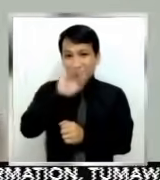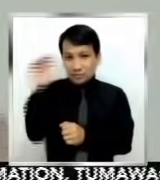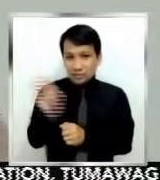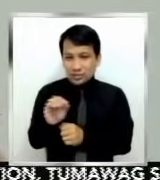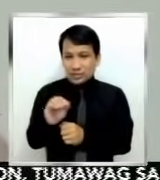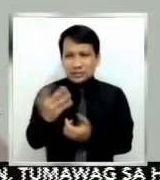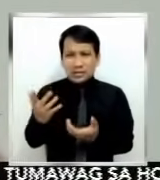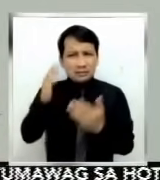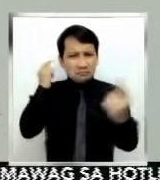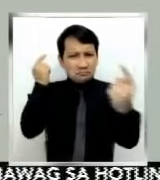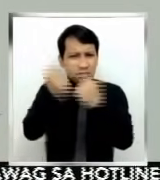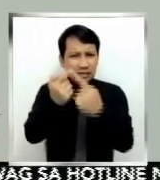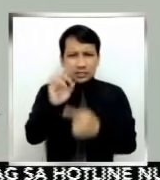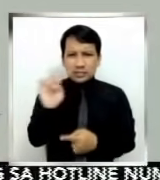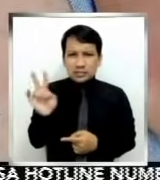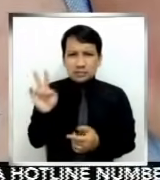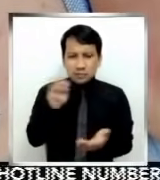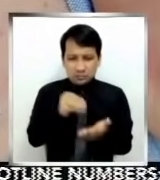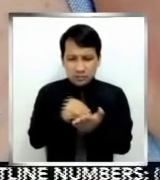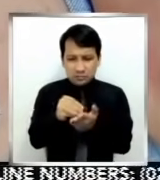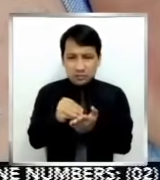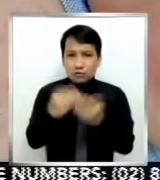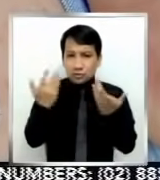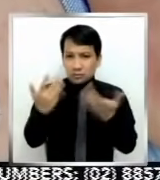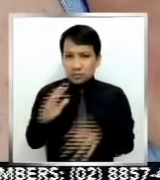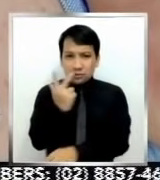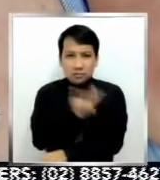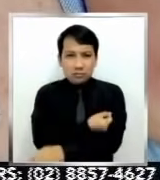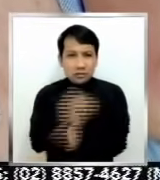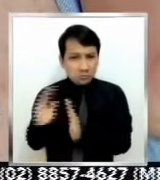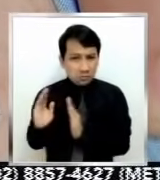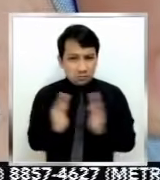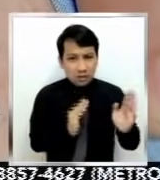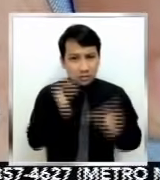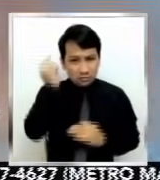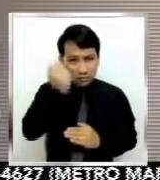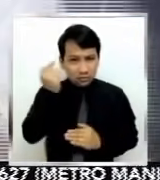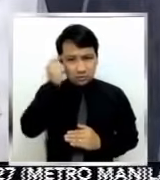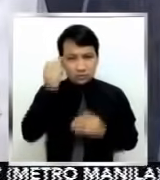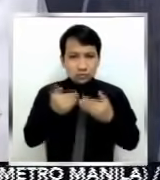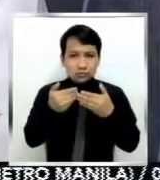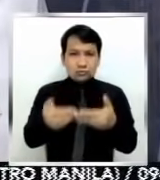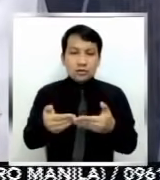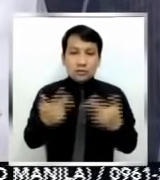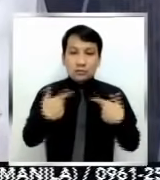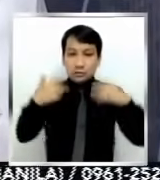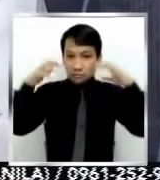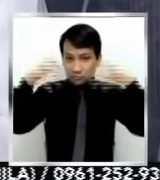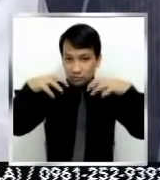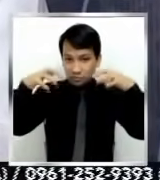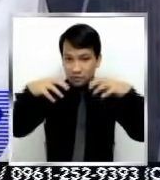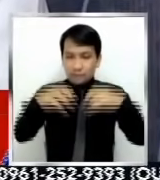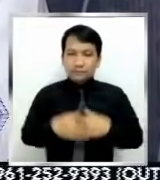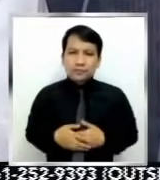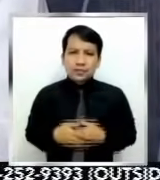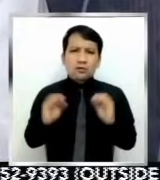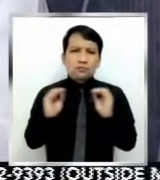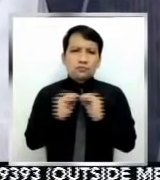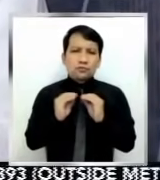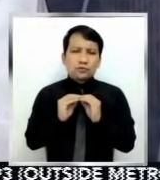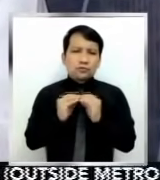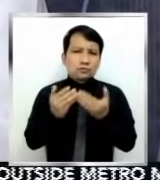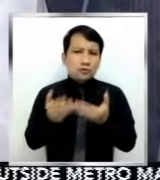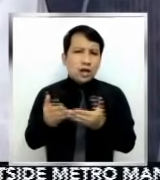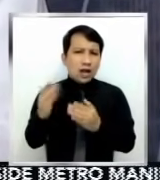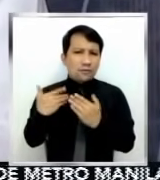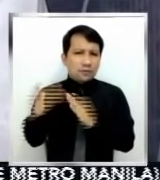individuals. Nagpaplano na rin daw ang gobyerno para tuloy-tuloy ang pagbabakuna pagdating ng tag-ulan. We will use malls. We will use the